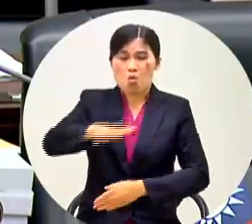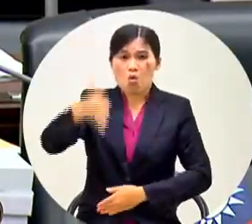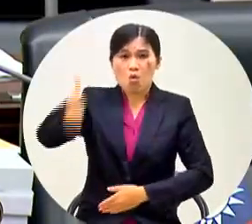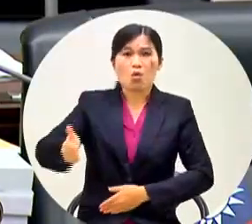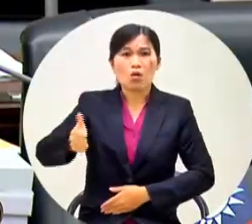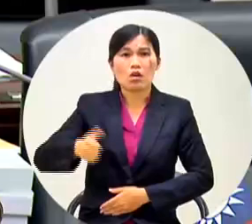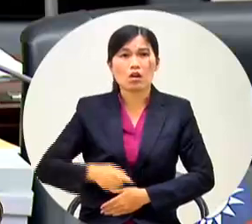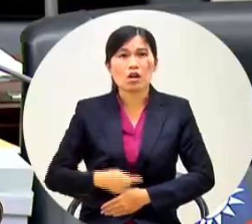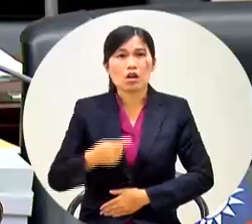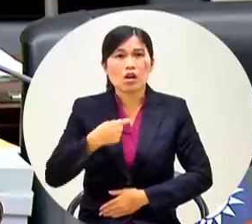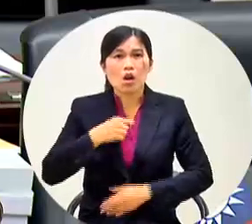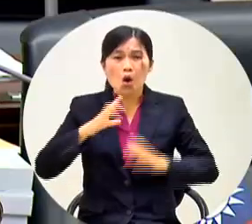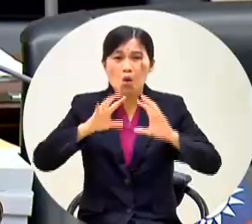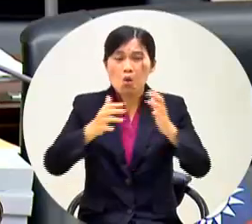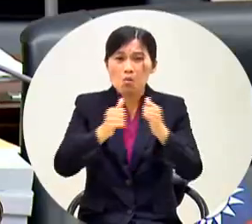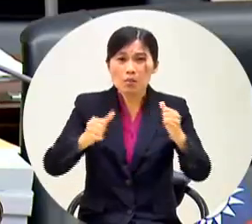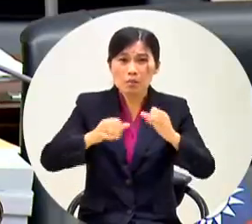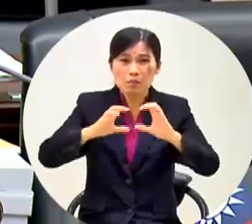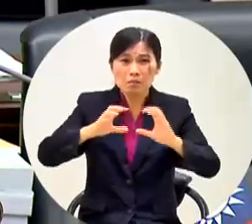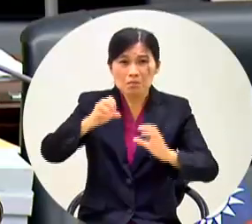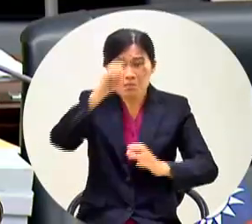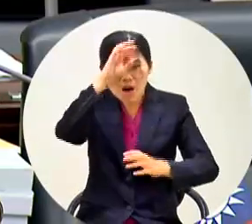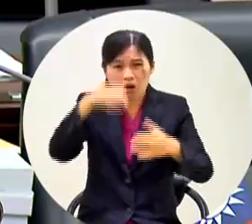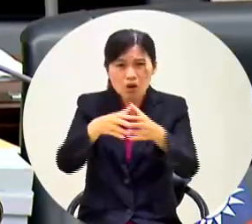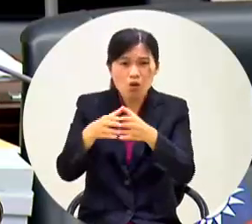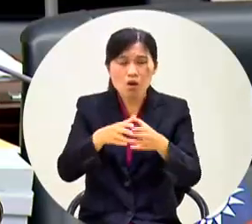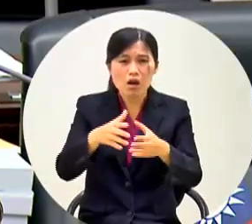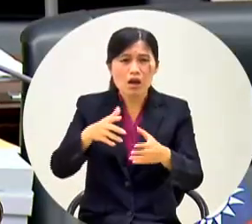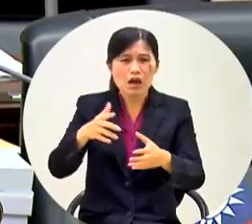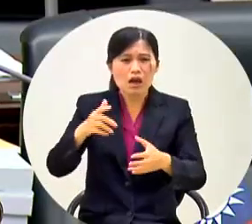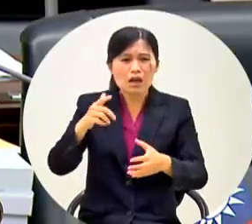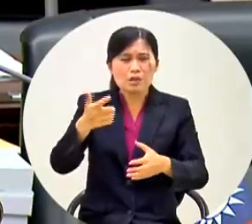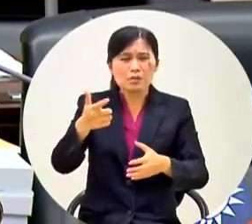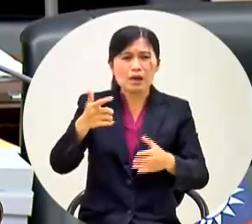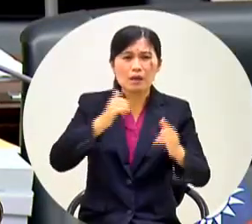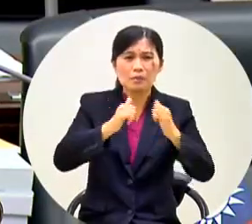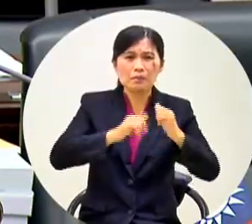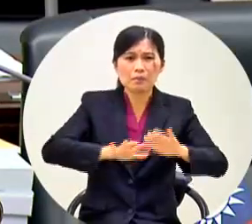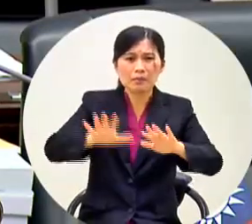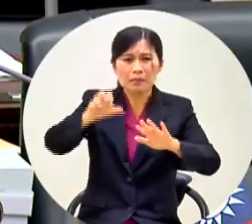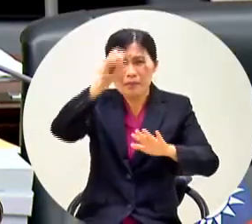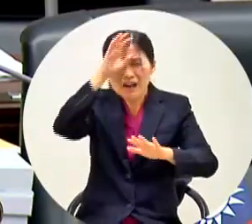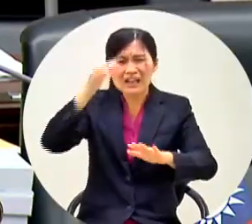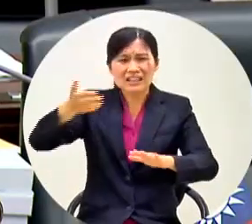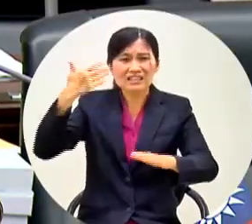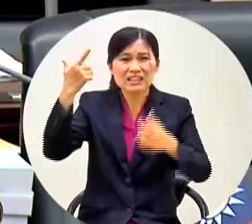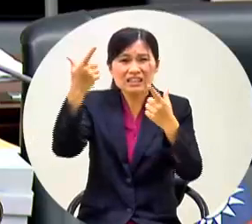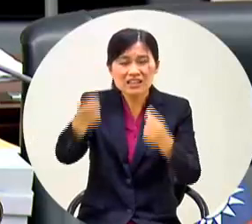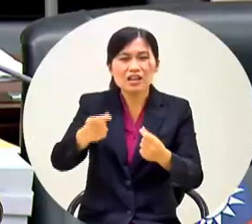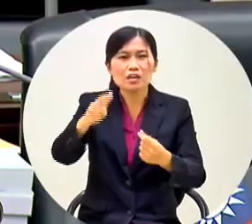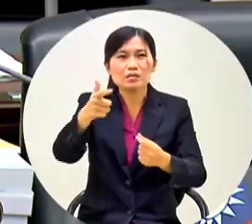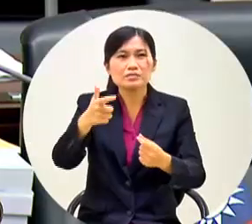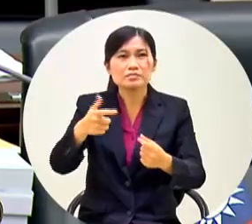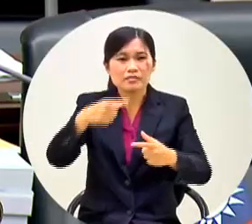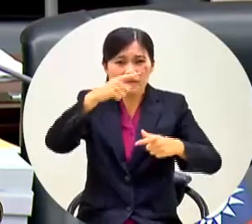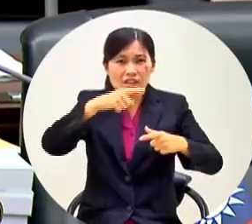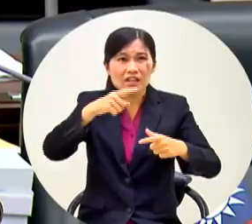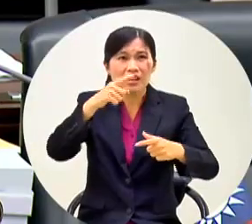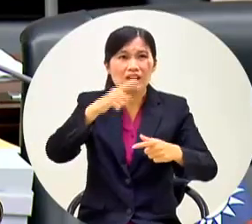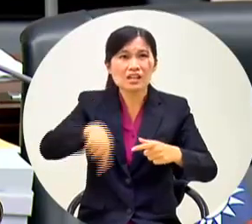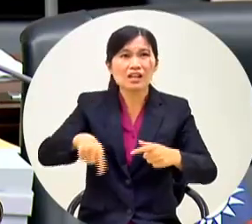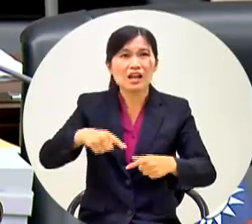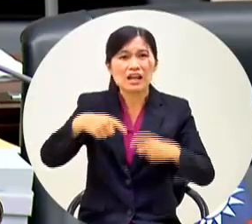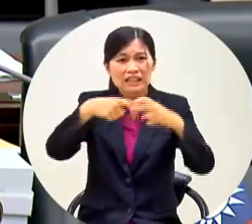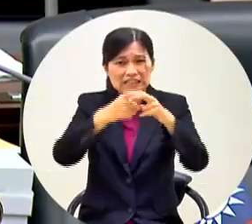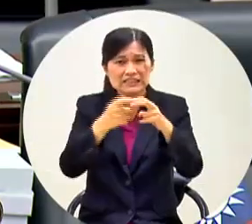和阮民进党较早一样。我告诉你们啊，叶居然当代理市长的时候，李乔如在议事厅杯阁的，我让民